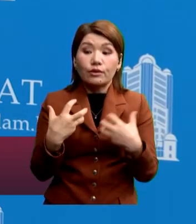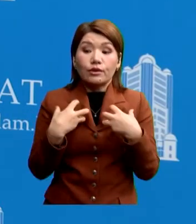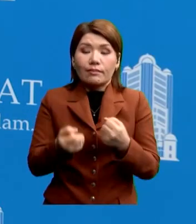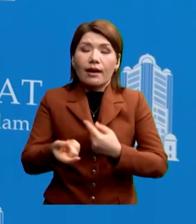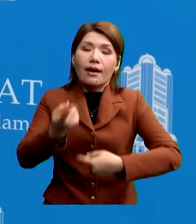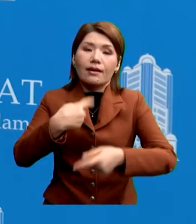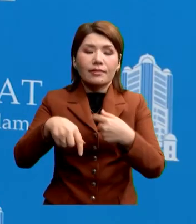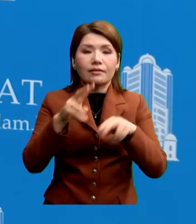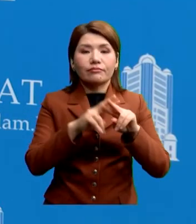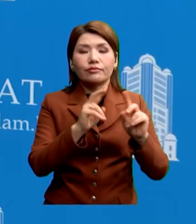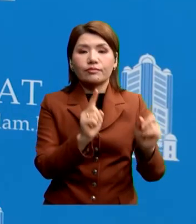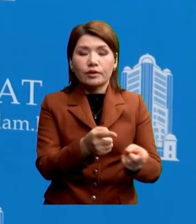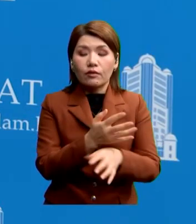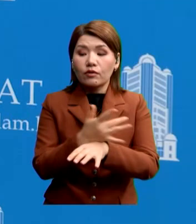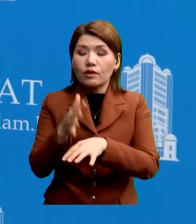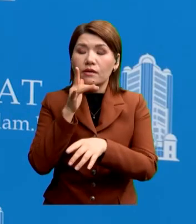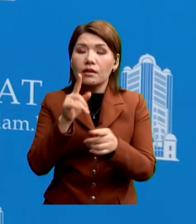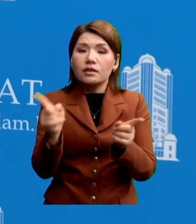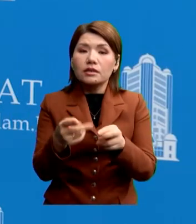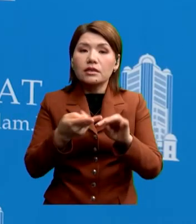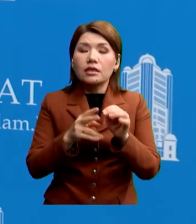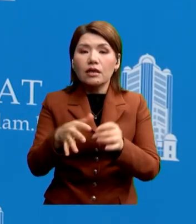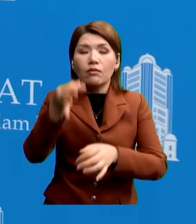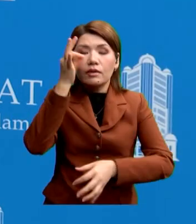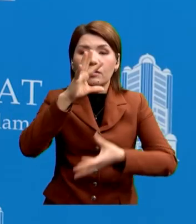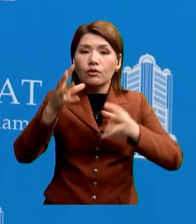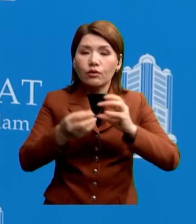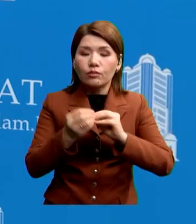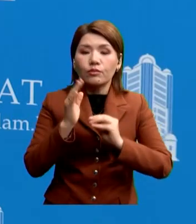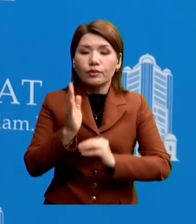түрмеге қайта оралады. Және бұл емдеу мерзімі жалпы мерзімде ескерілетін болады.